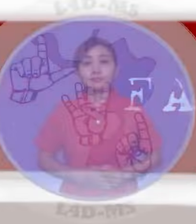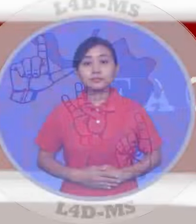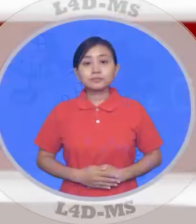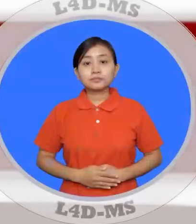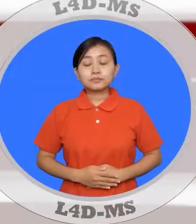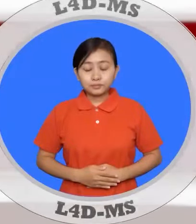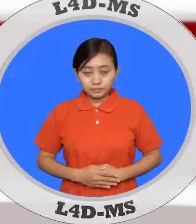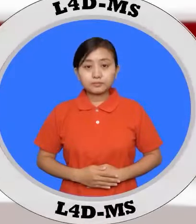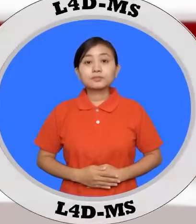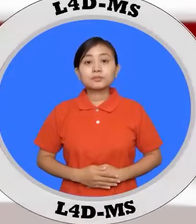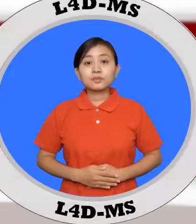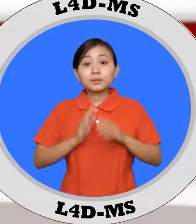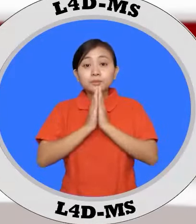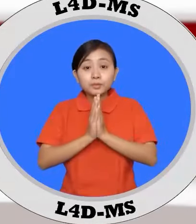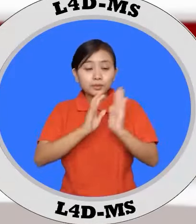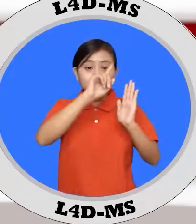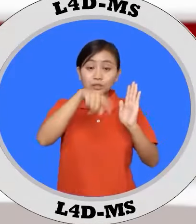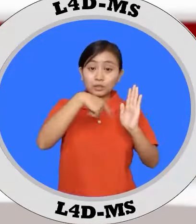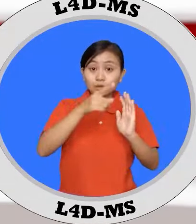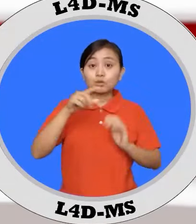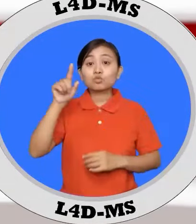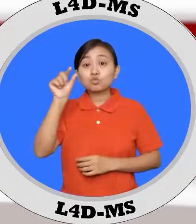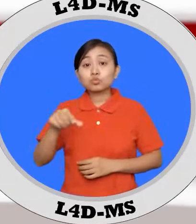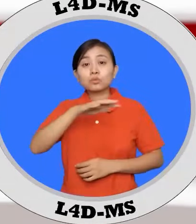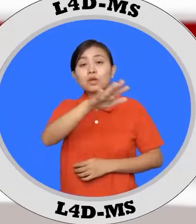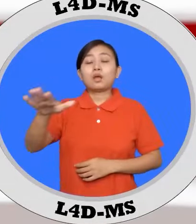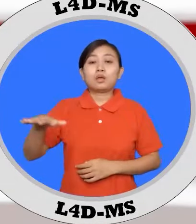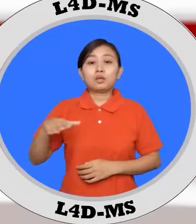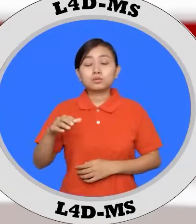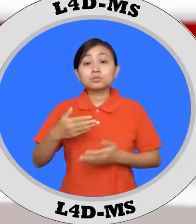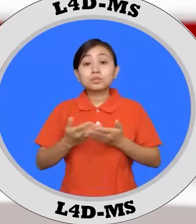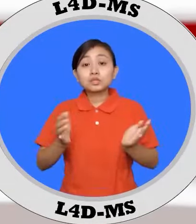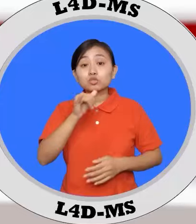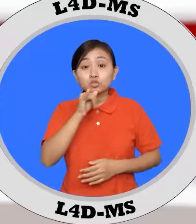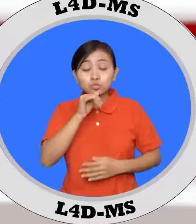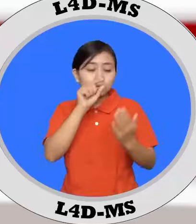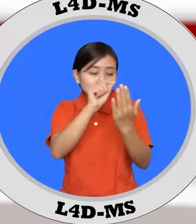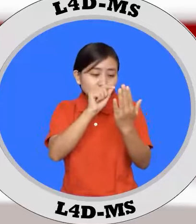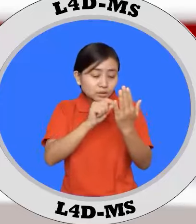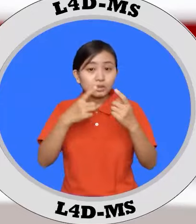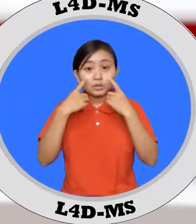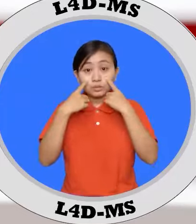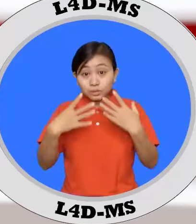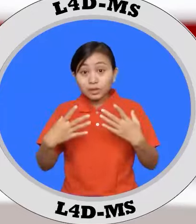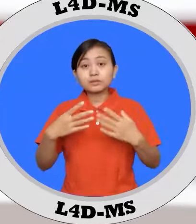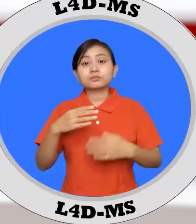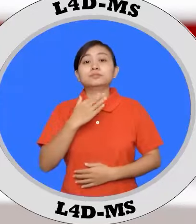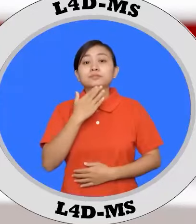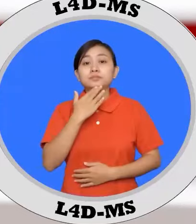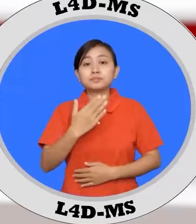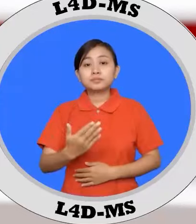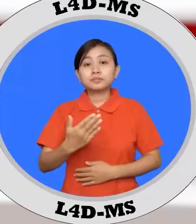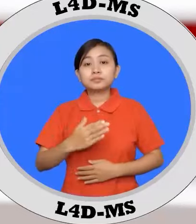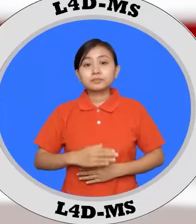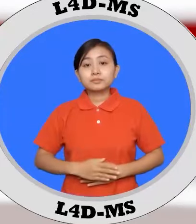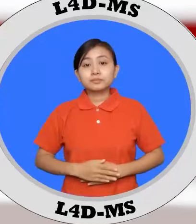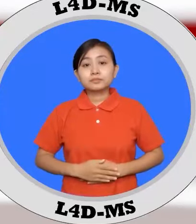တွက်ကျွန်တော်ရဲ့သတင်းလာခြင်းလာတင်ဆက်မှုကတော့ဒီလောက်ပါပဲရှင်မိဘပြည်သူများအားလုံးဘေးကင်းလုံခြုံပြီးတော့မတမာသူတွေရဲ့လှုပ်တဲ့